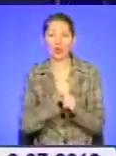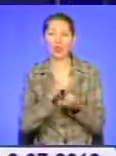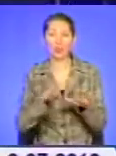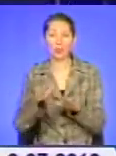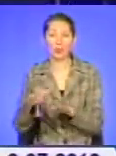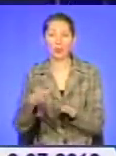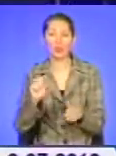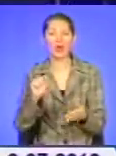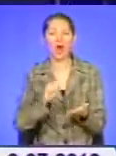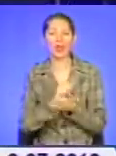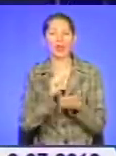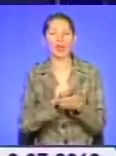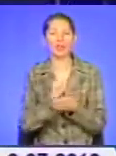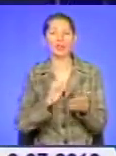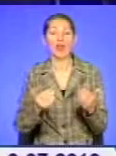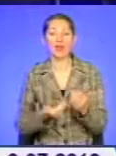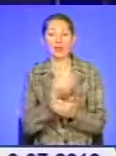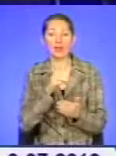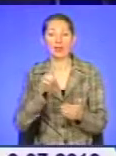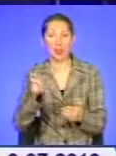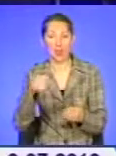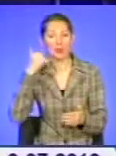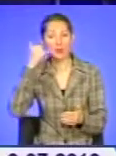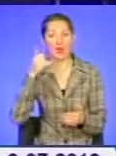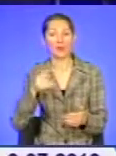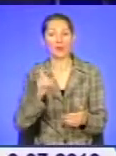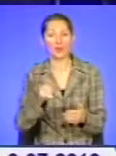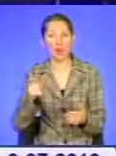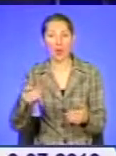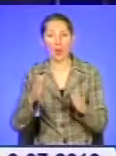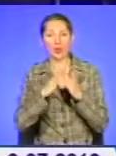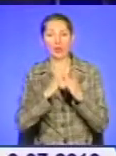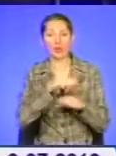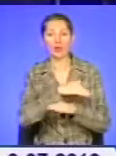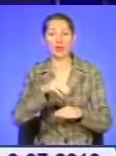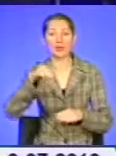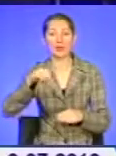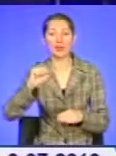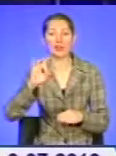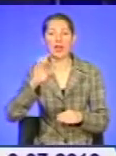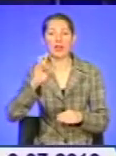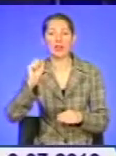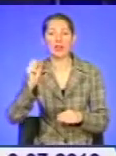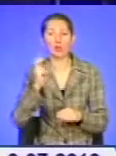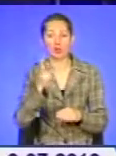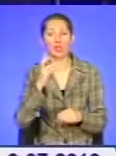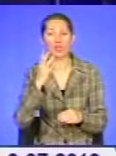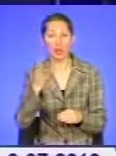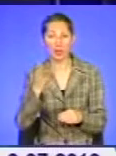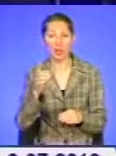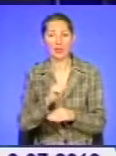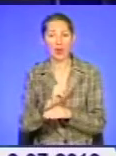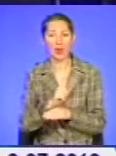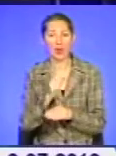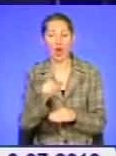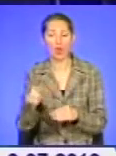До редакції «Вістей ТТБ» зателефонували жителі будинків по вулиці Тарнавського, 12 і 14 у Тернополі. Люди скаржаться на